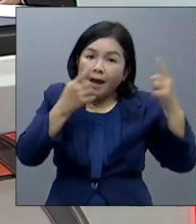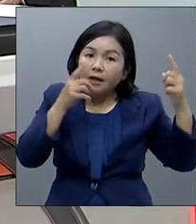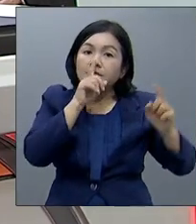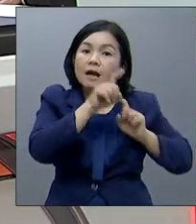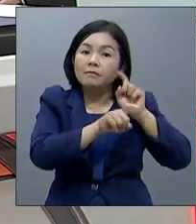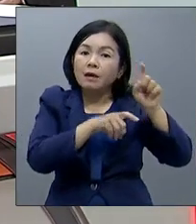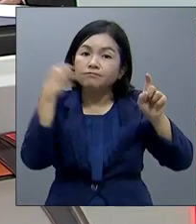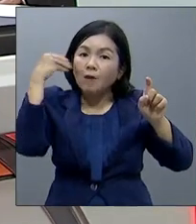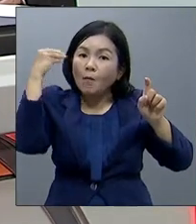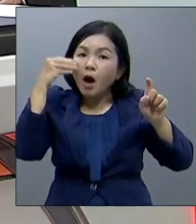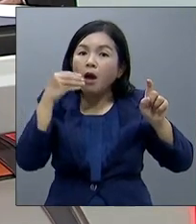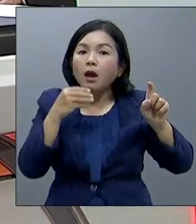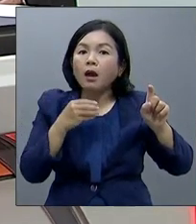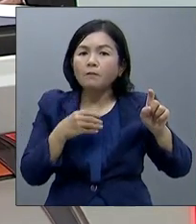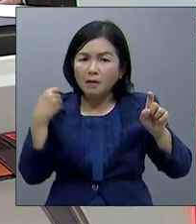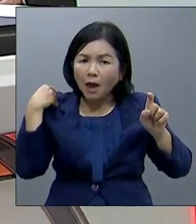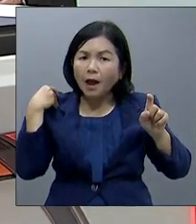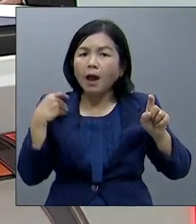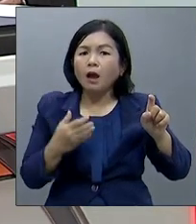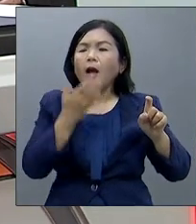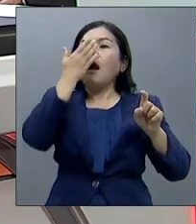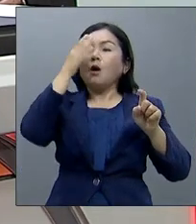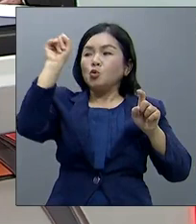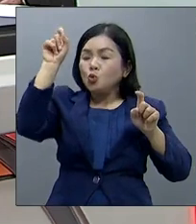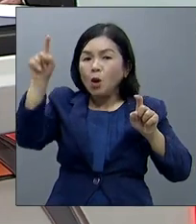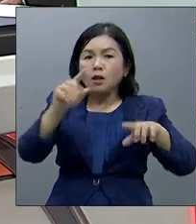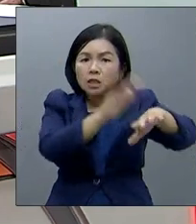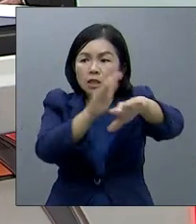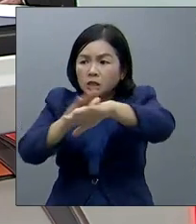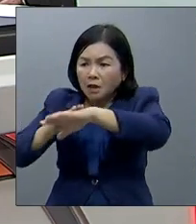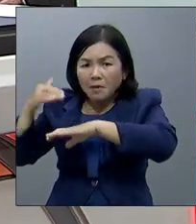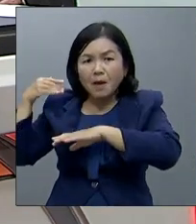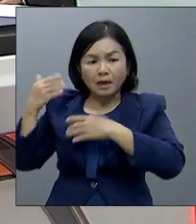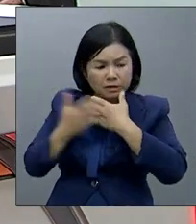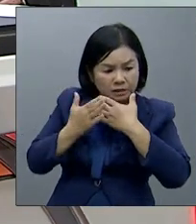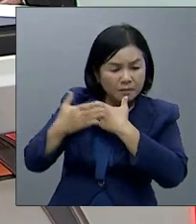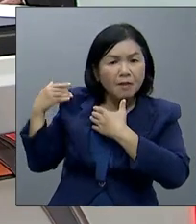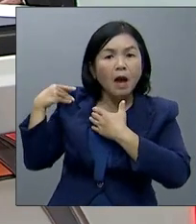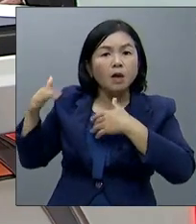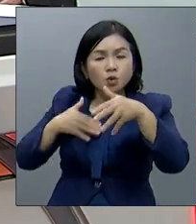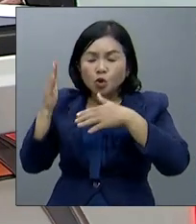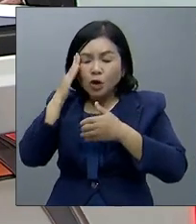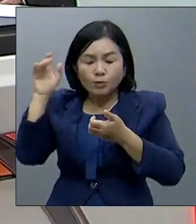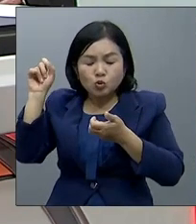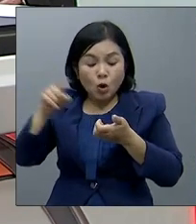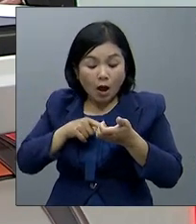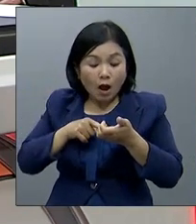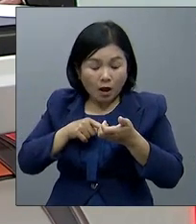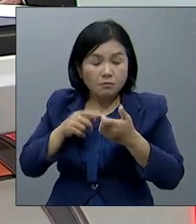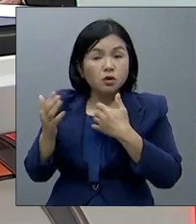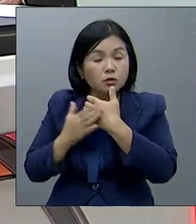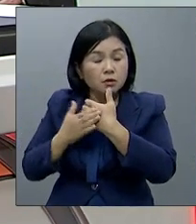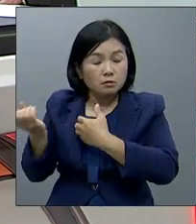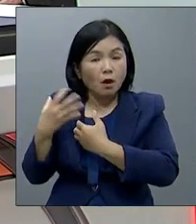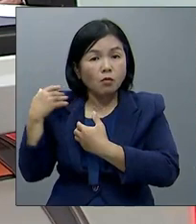นั่นก็คือระบบเตือนภัยสำหรับเหตุด่วนเหตุร้ายที่มันเกิดขึ้นเพื่อที่ให้ประชาชนได้รับทราบข้อมูลข่าวสารที่เกิดขึ้นเนี่ย